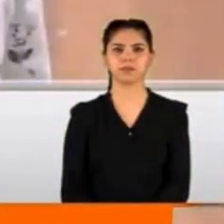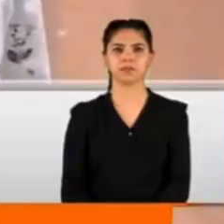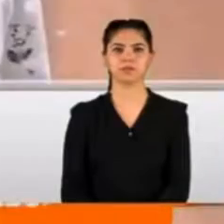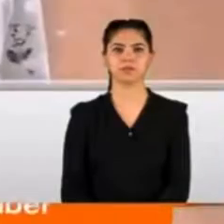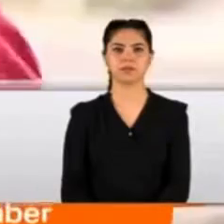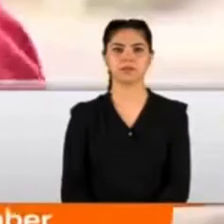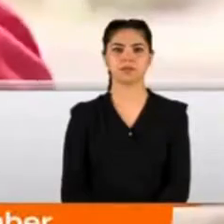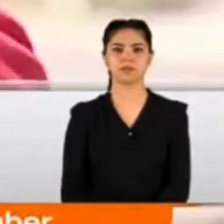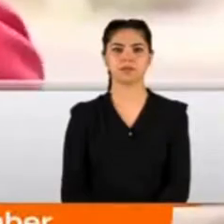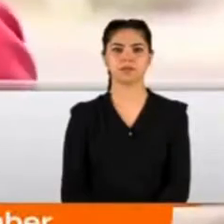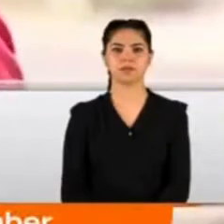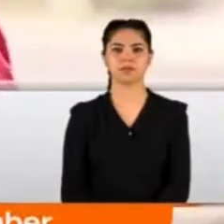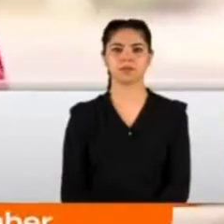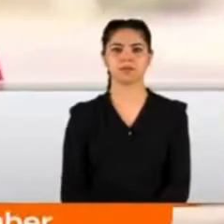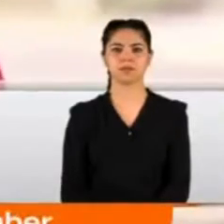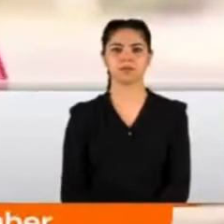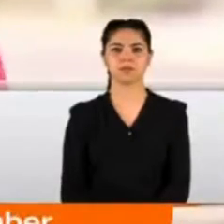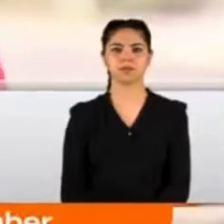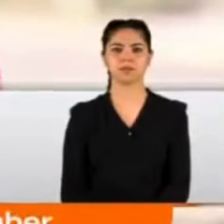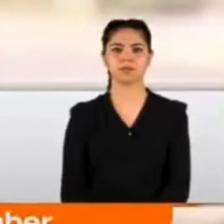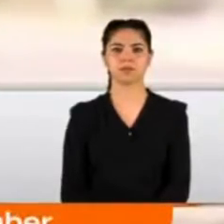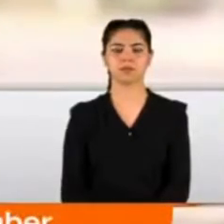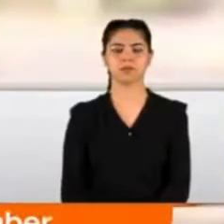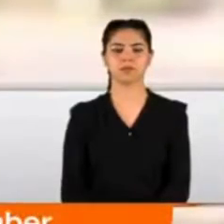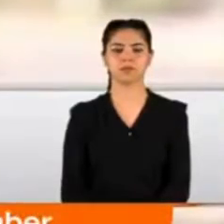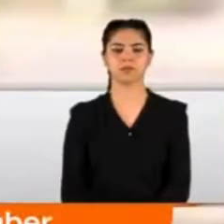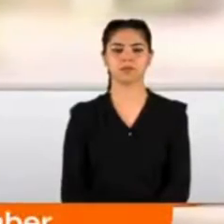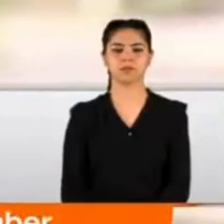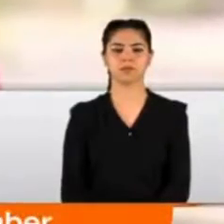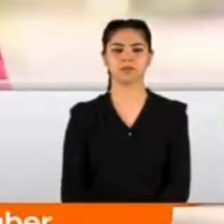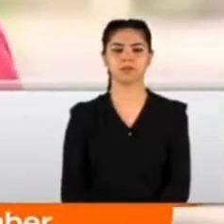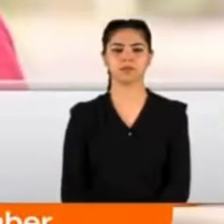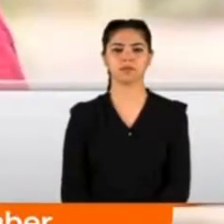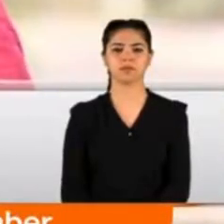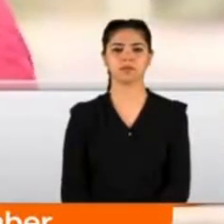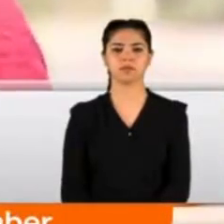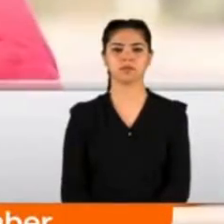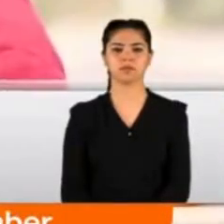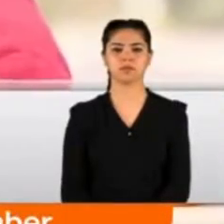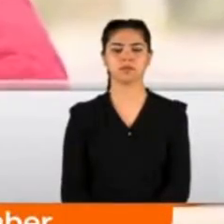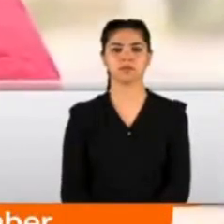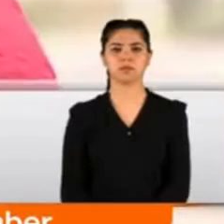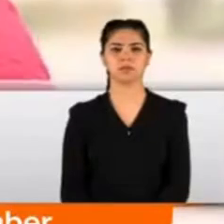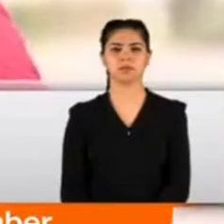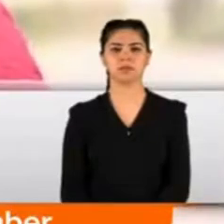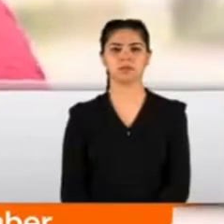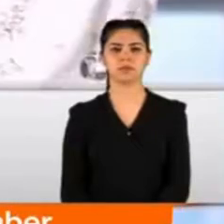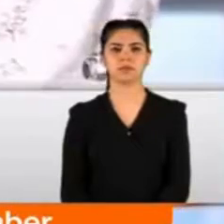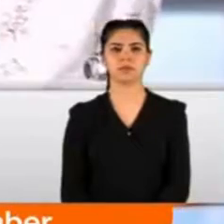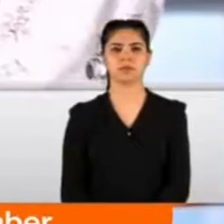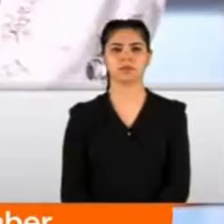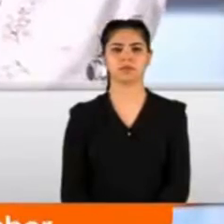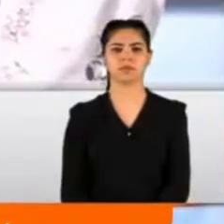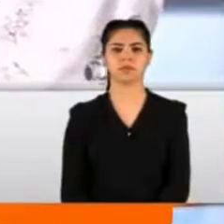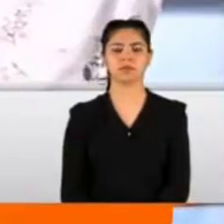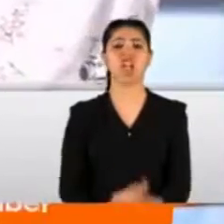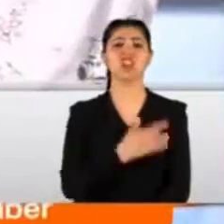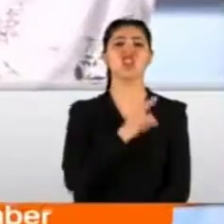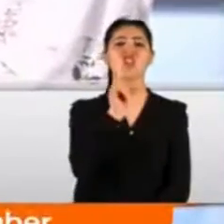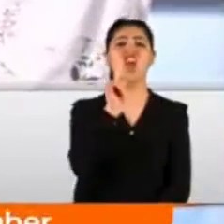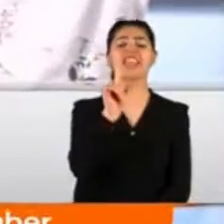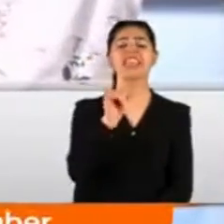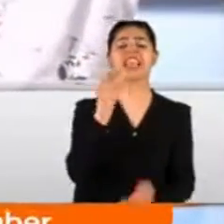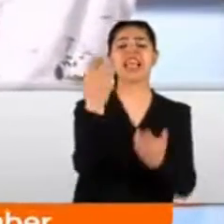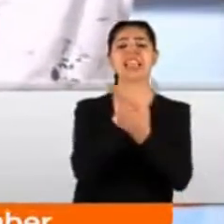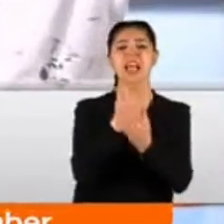geliyor tersan sesini duym PM Ama dersler çalışma mese yokmuş canlı dersleri oluyor canlı